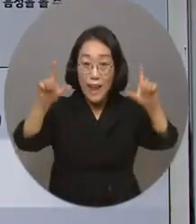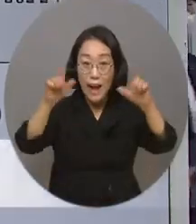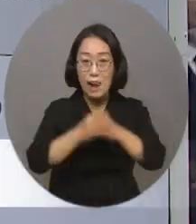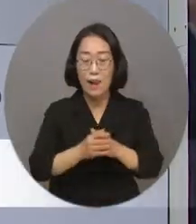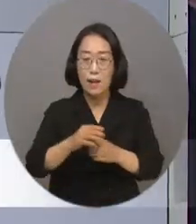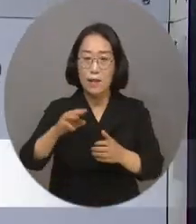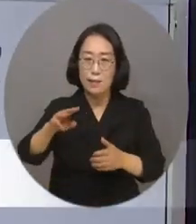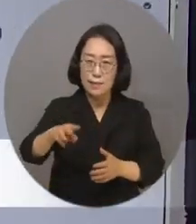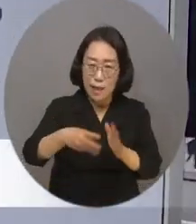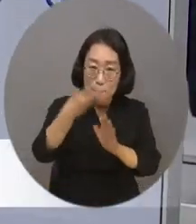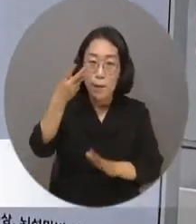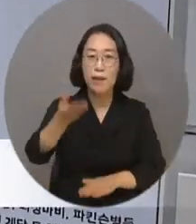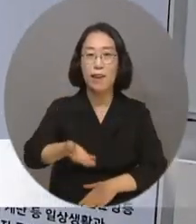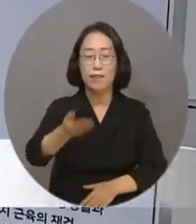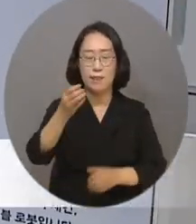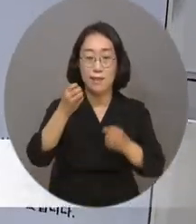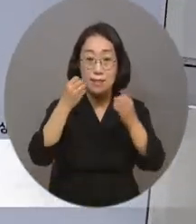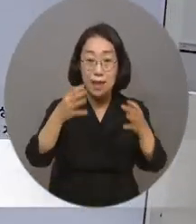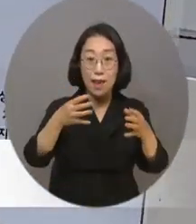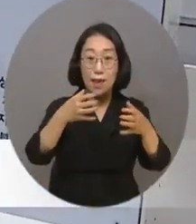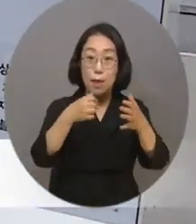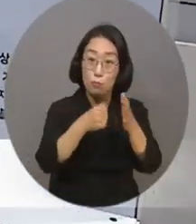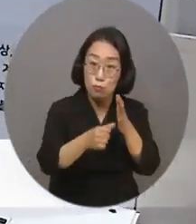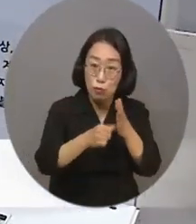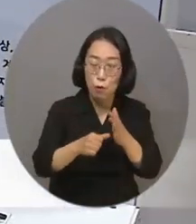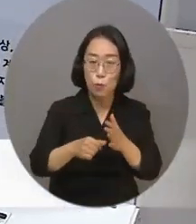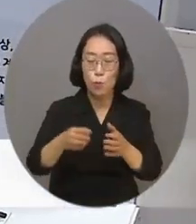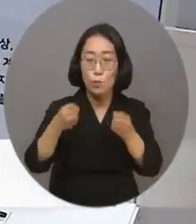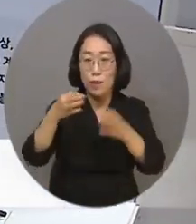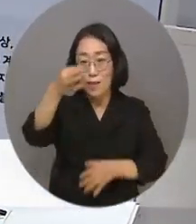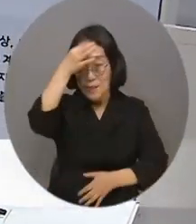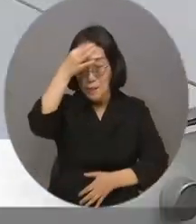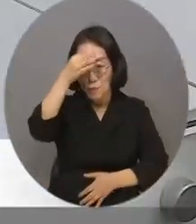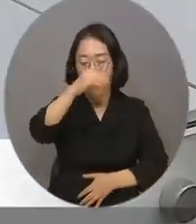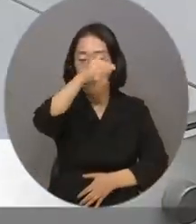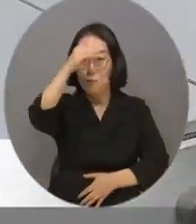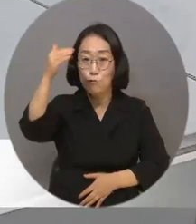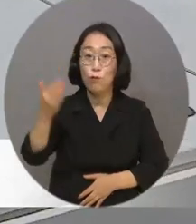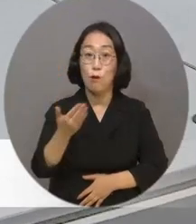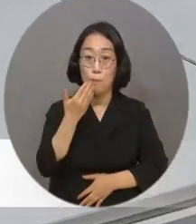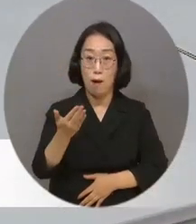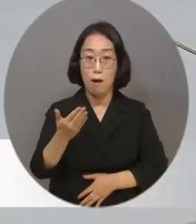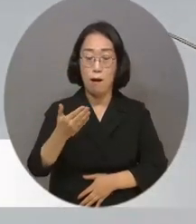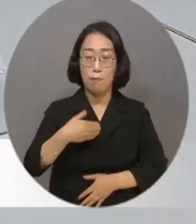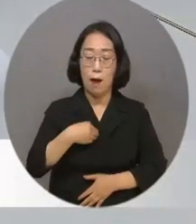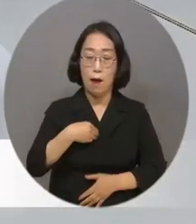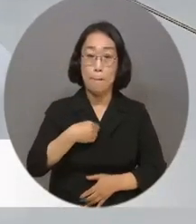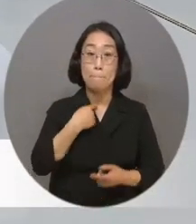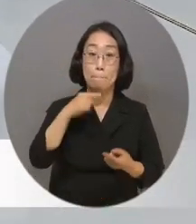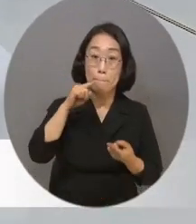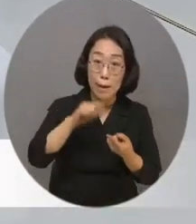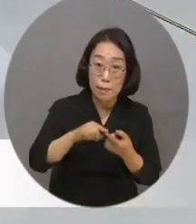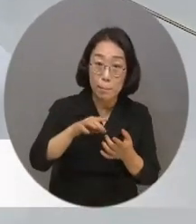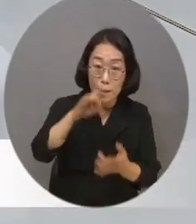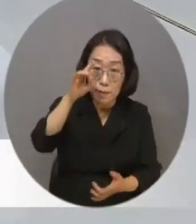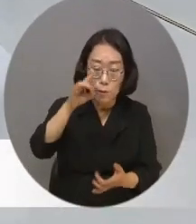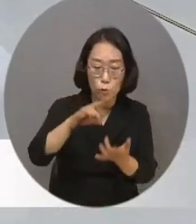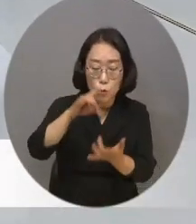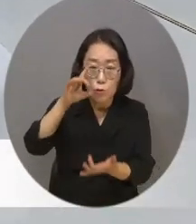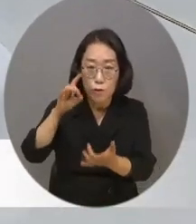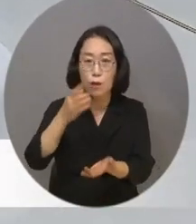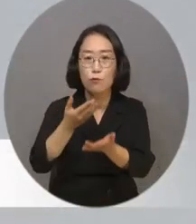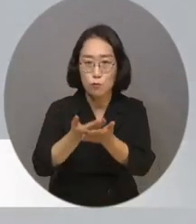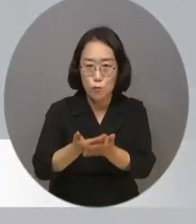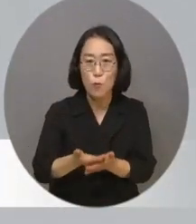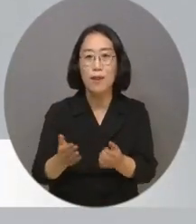점의 최신 기기와 신기술을 소개하는 시간을 가졌습니다. 무엇보다 자신에게 맞는 기기를 선택하는 것이